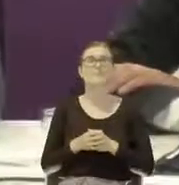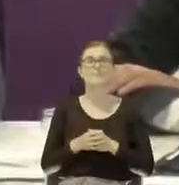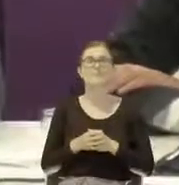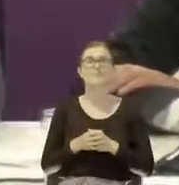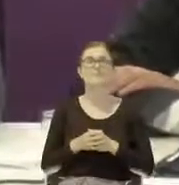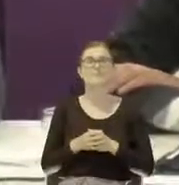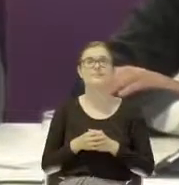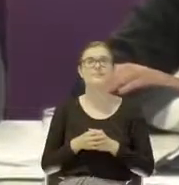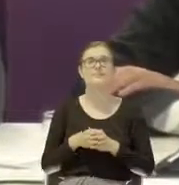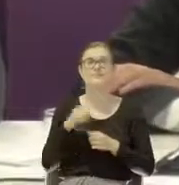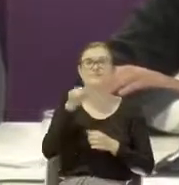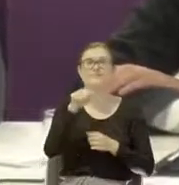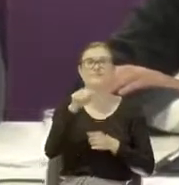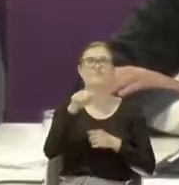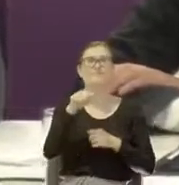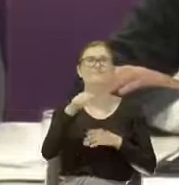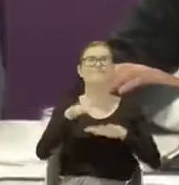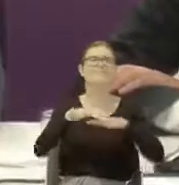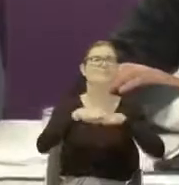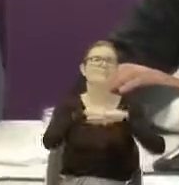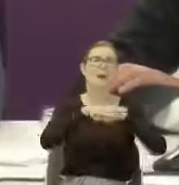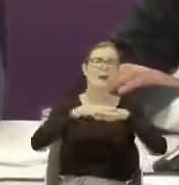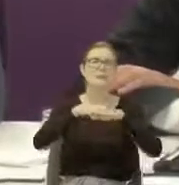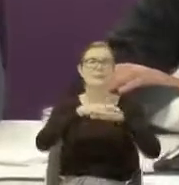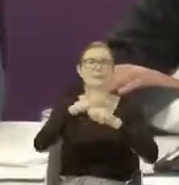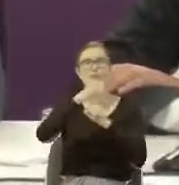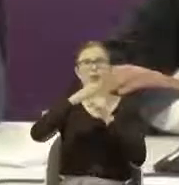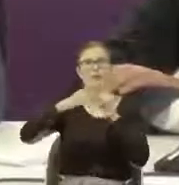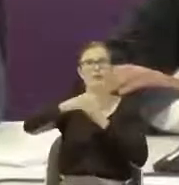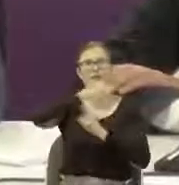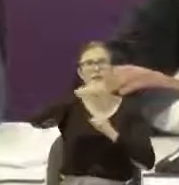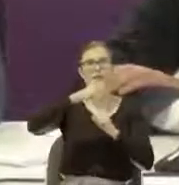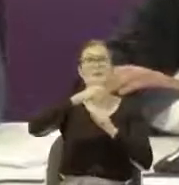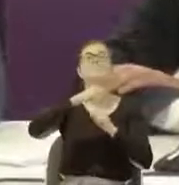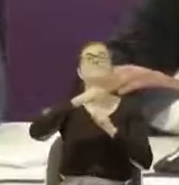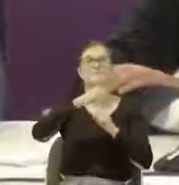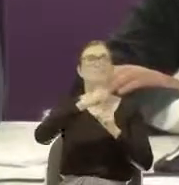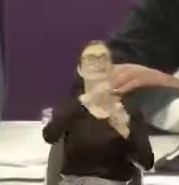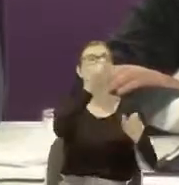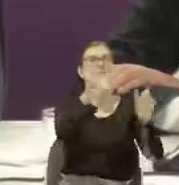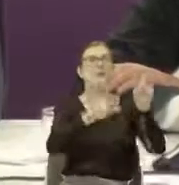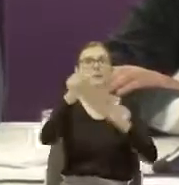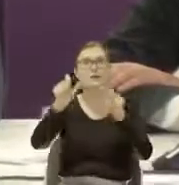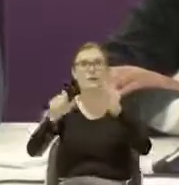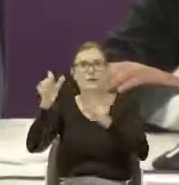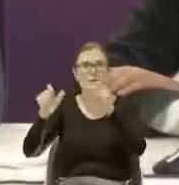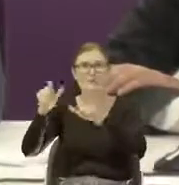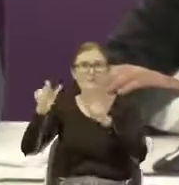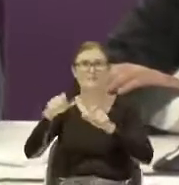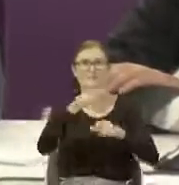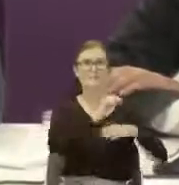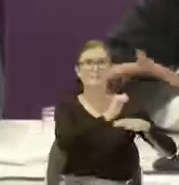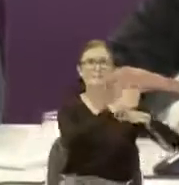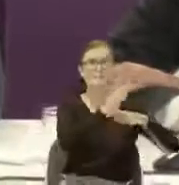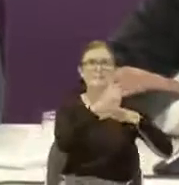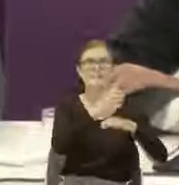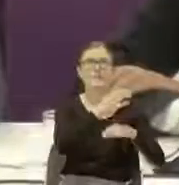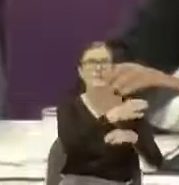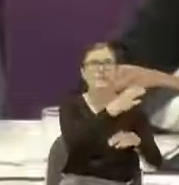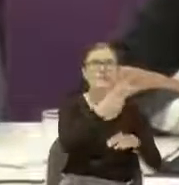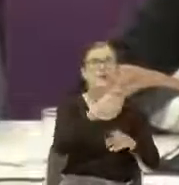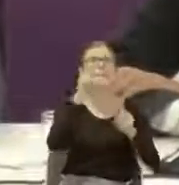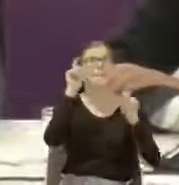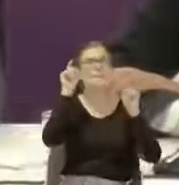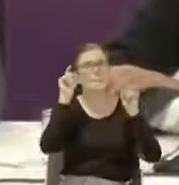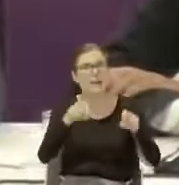car ce sont eux qui entendent les premiers cris des populations. Ce sont eux qui sont